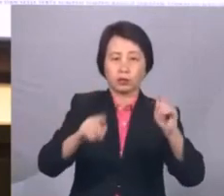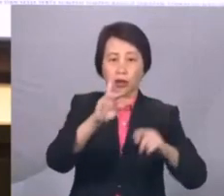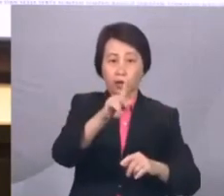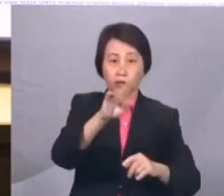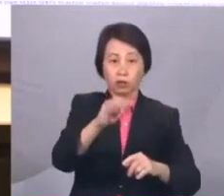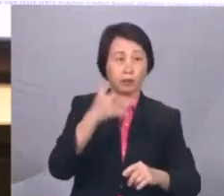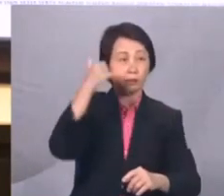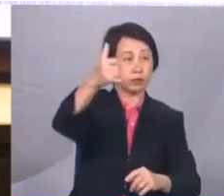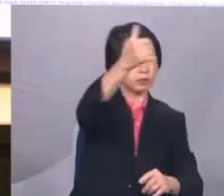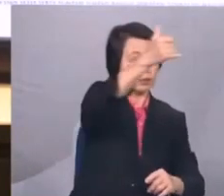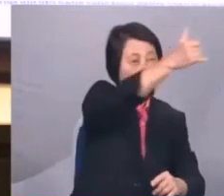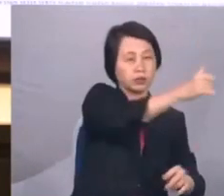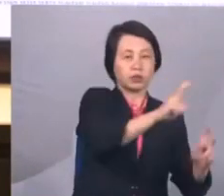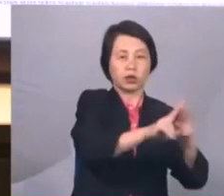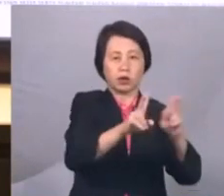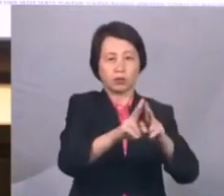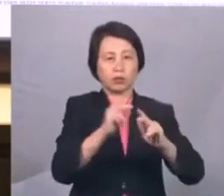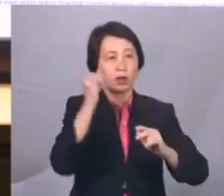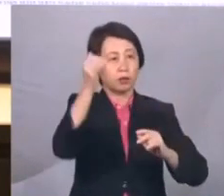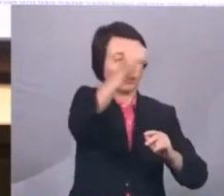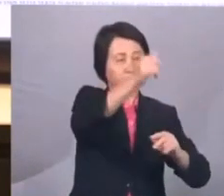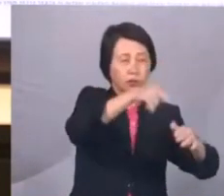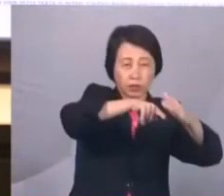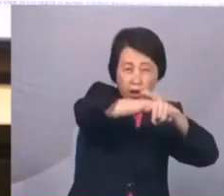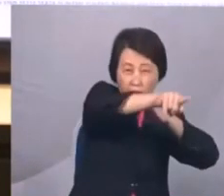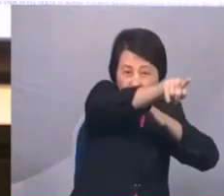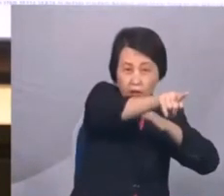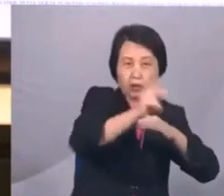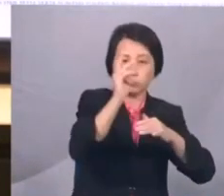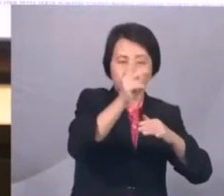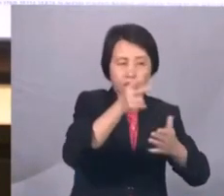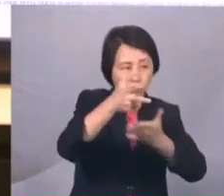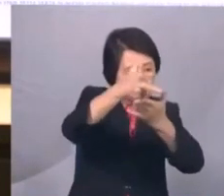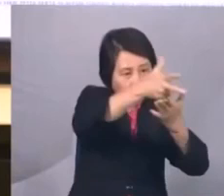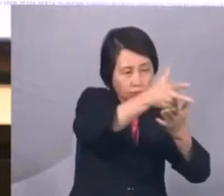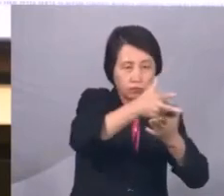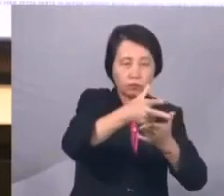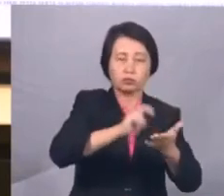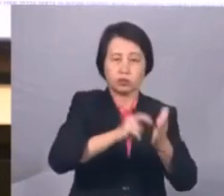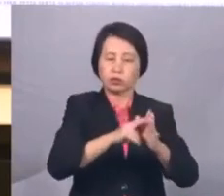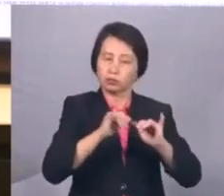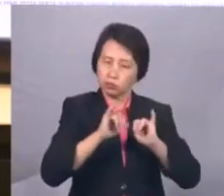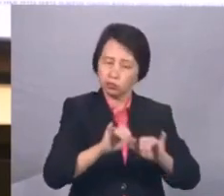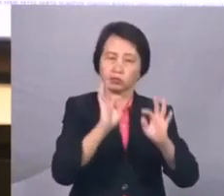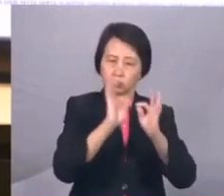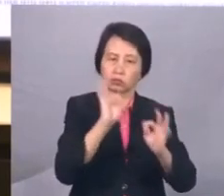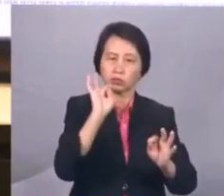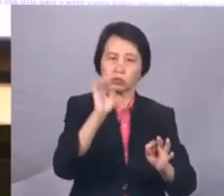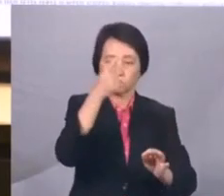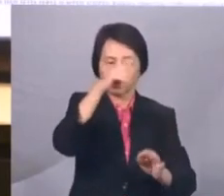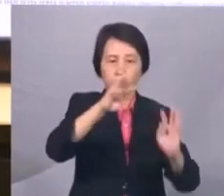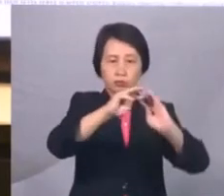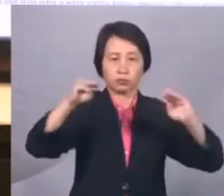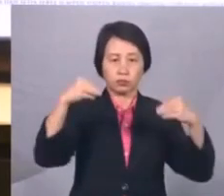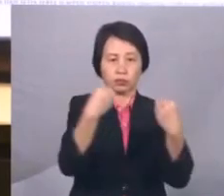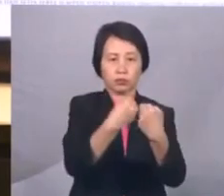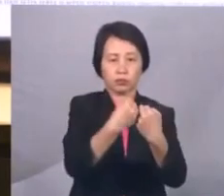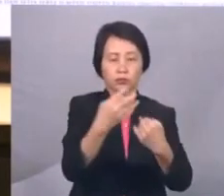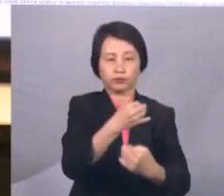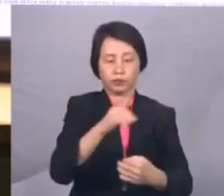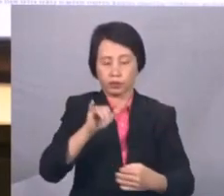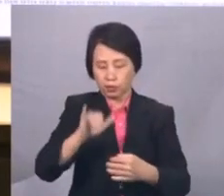ke kampung-kampung sampai ke pedalaman dan ini menunjukkan kekal reboot arti m kepada masyarakat